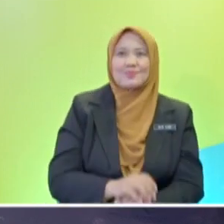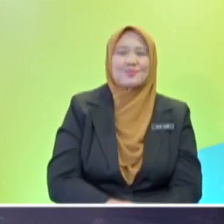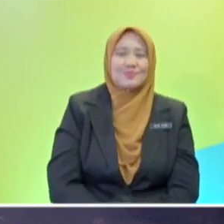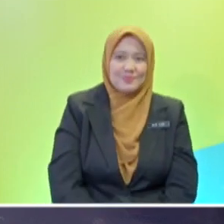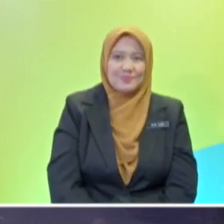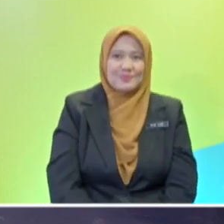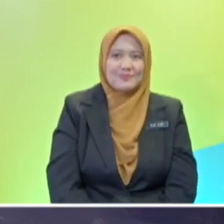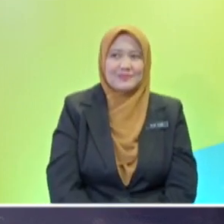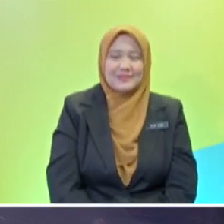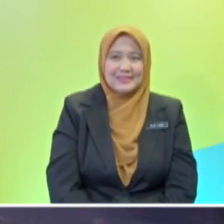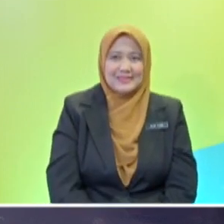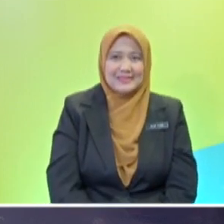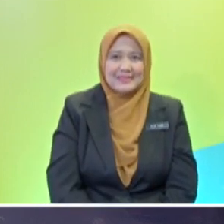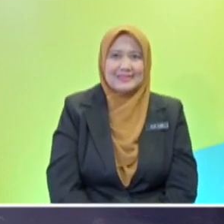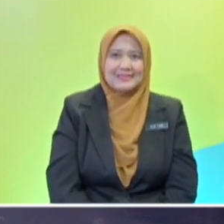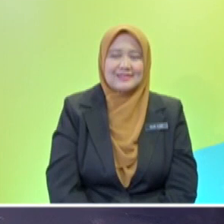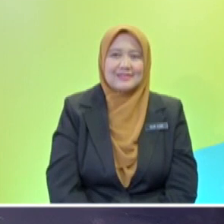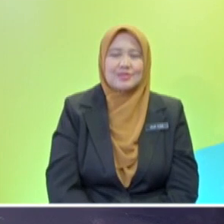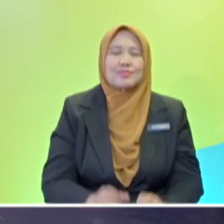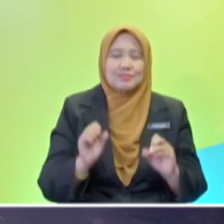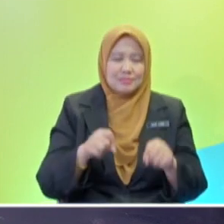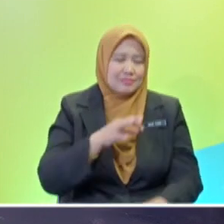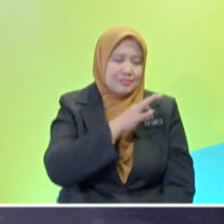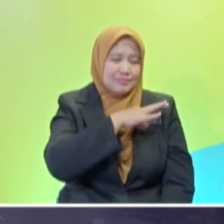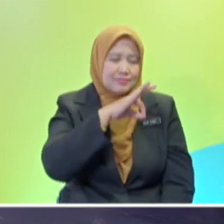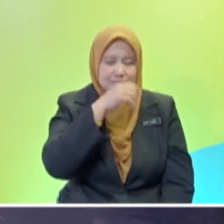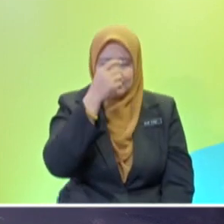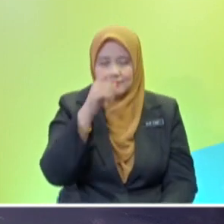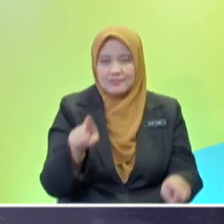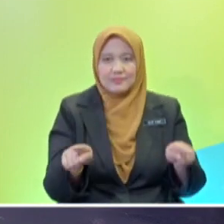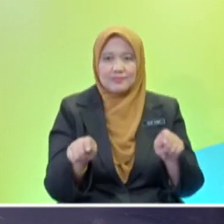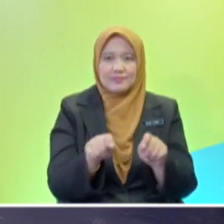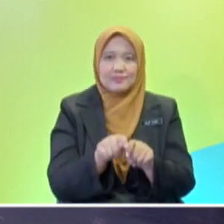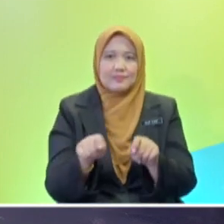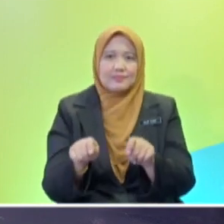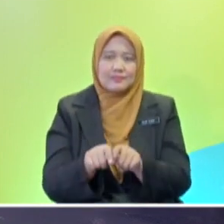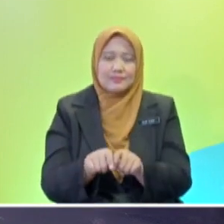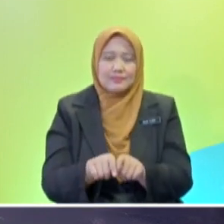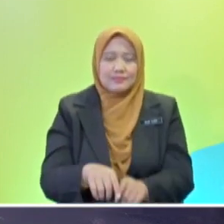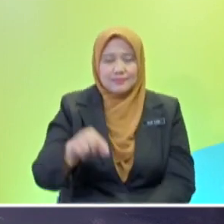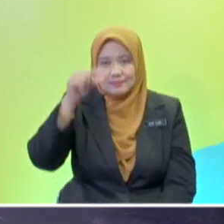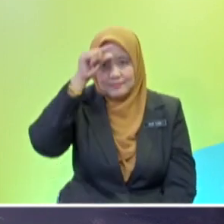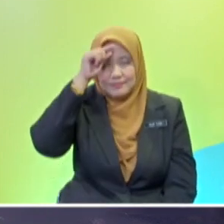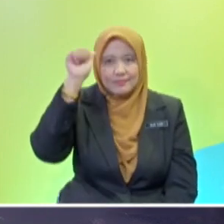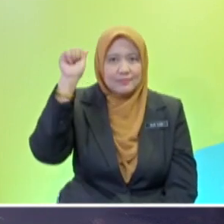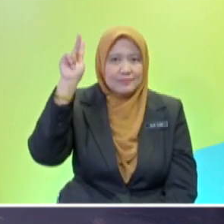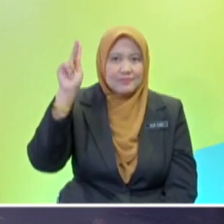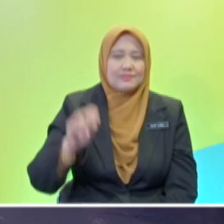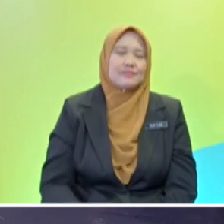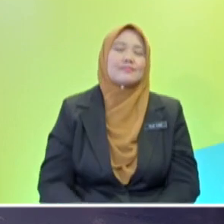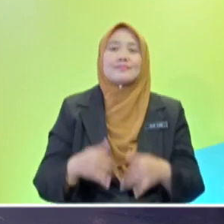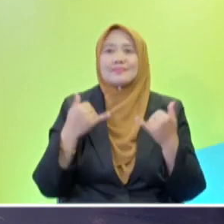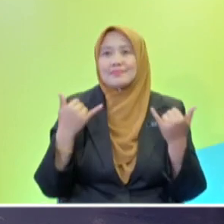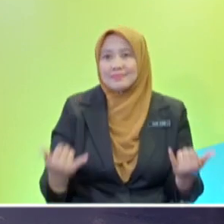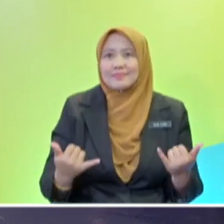di rumah semangat untuk menghasilkan karya kita pada hari ini pada hari